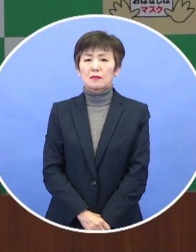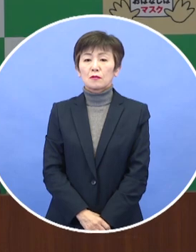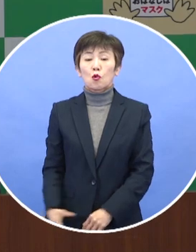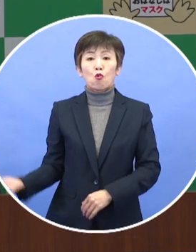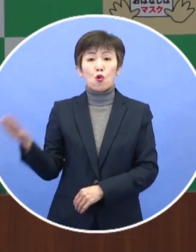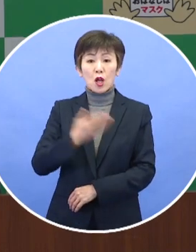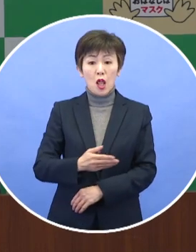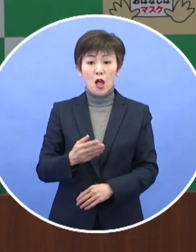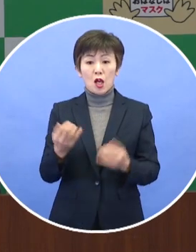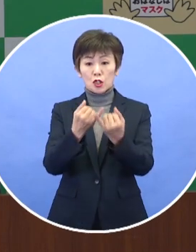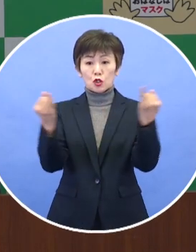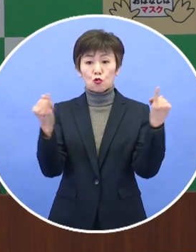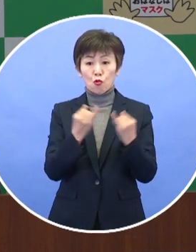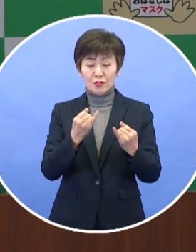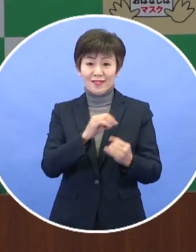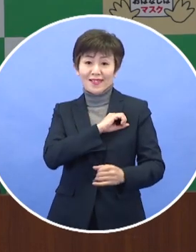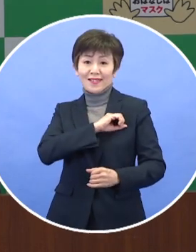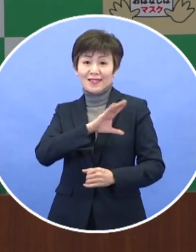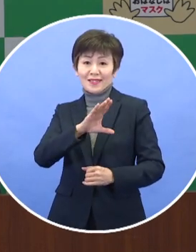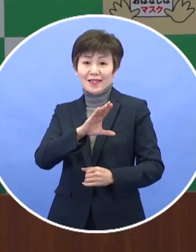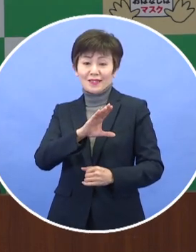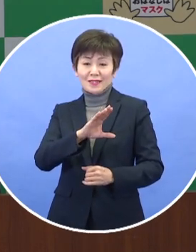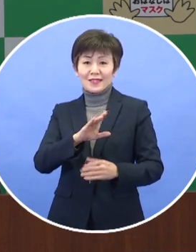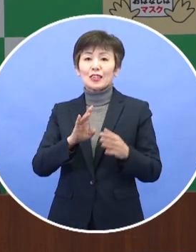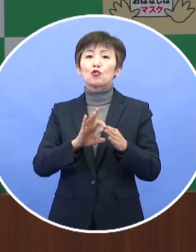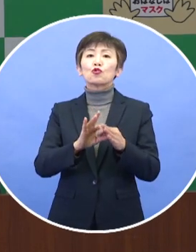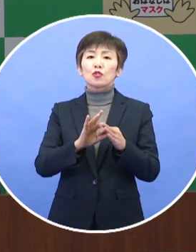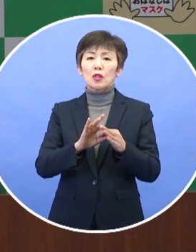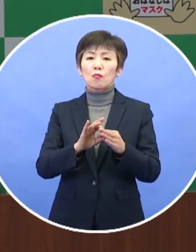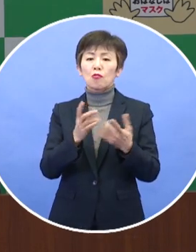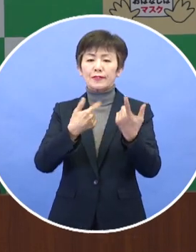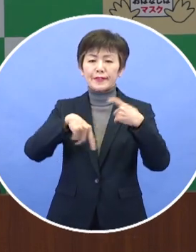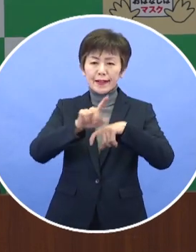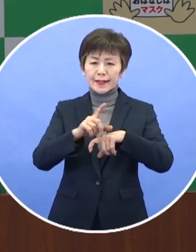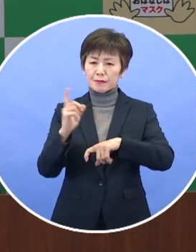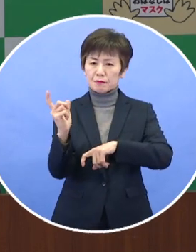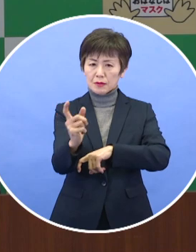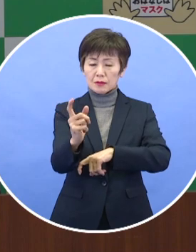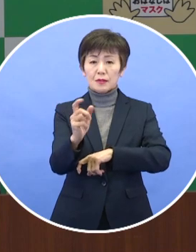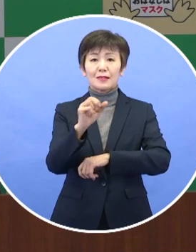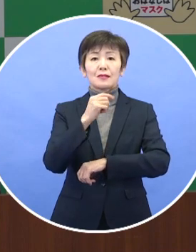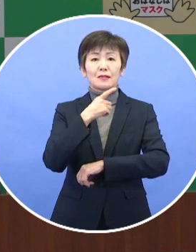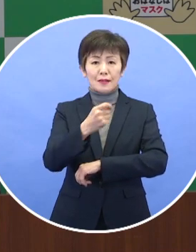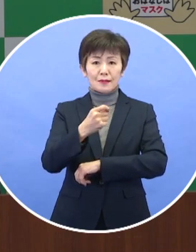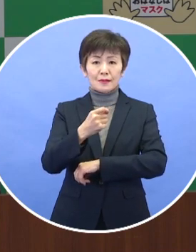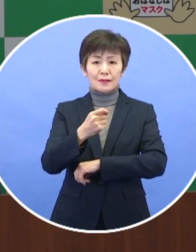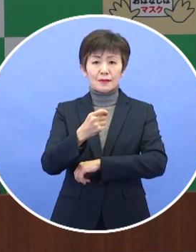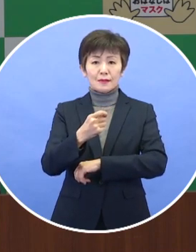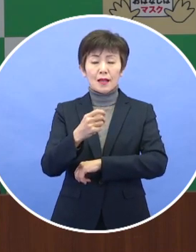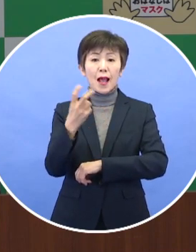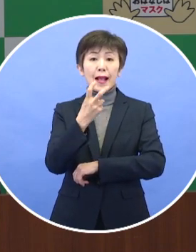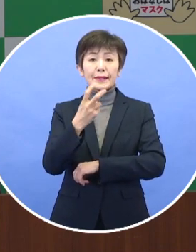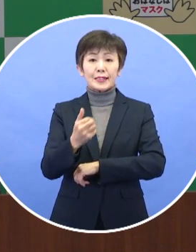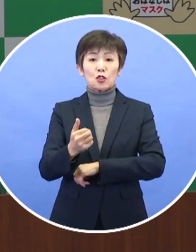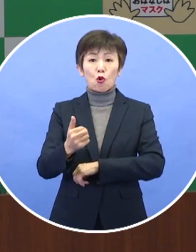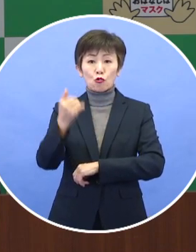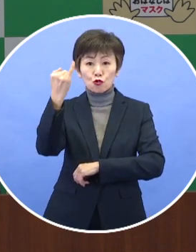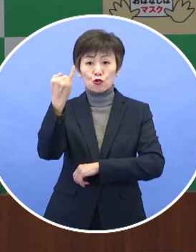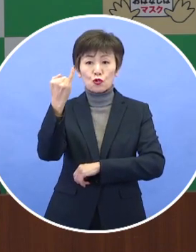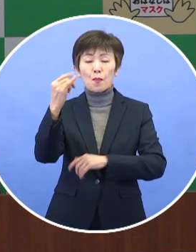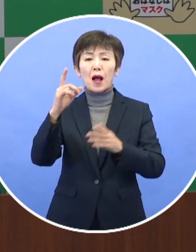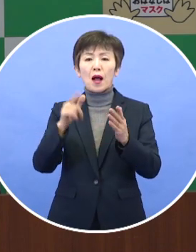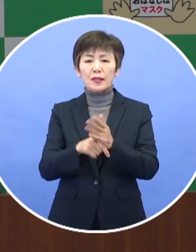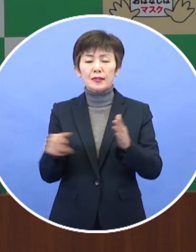それから女性活躍についても今年もさらに力を入れていきます。まず女性管理職としては過去最多の